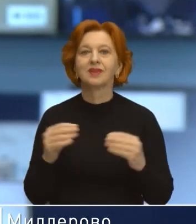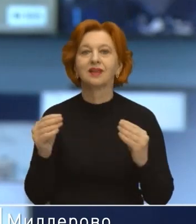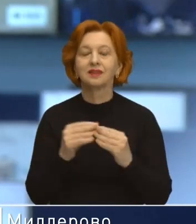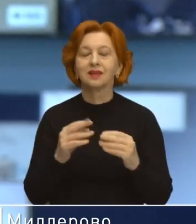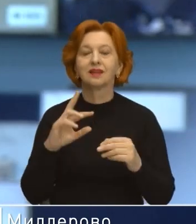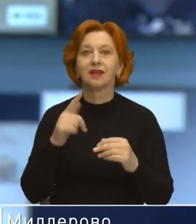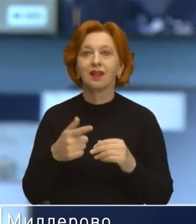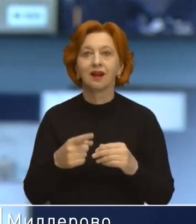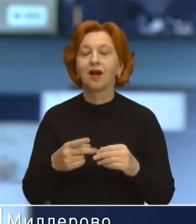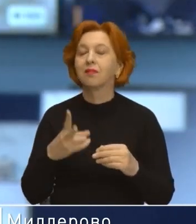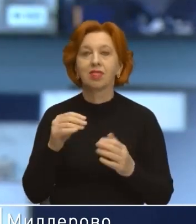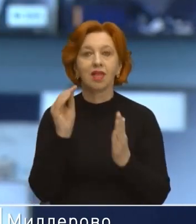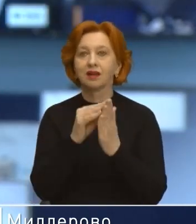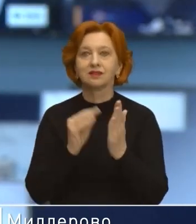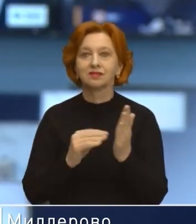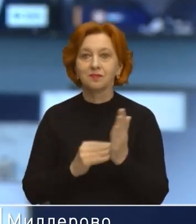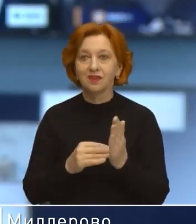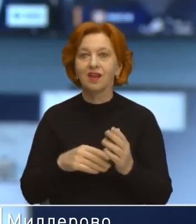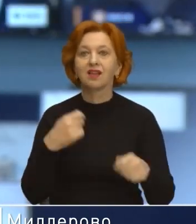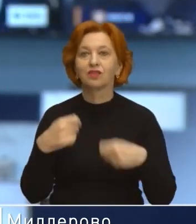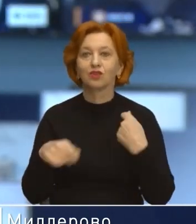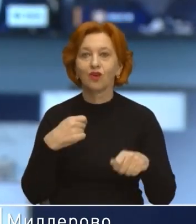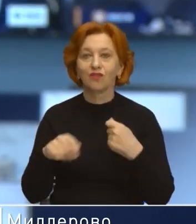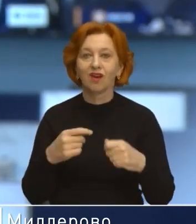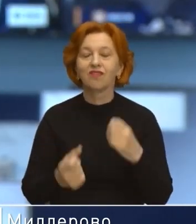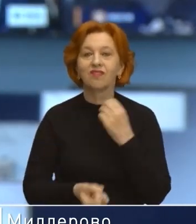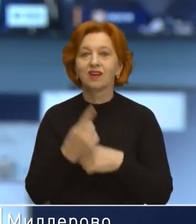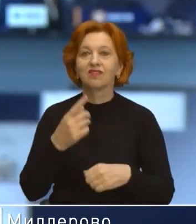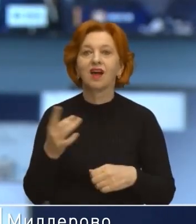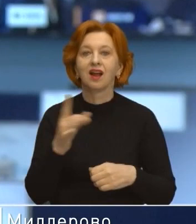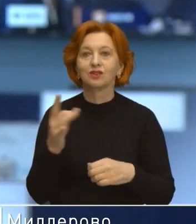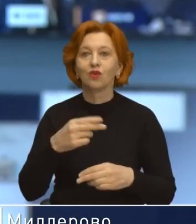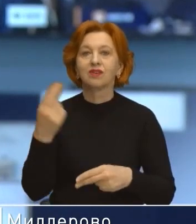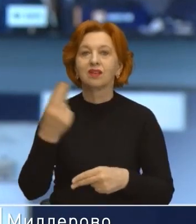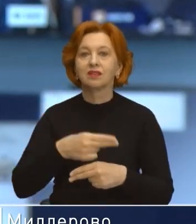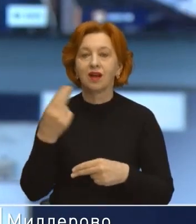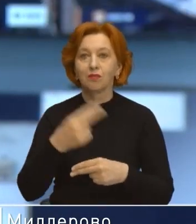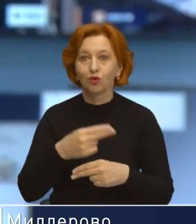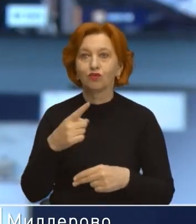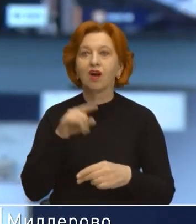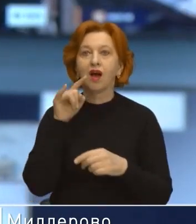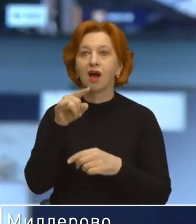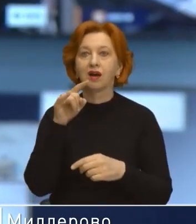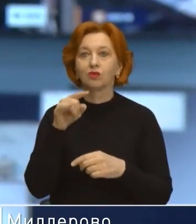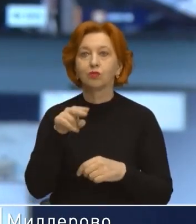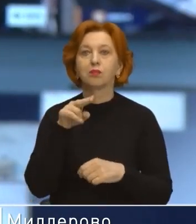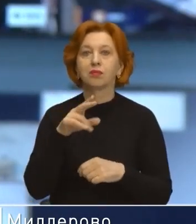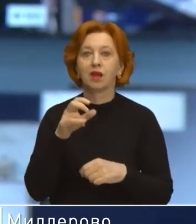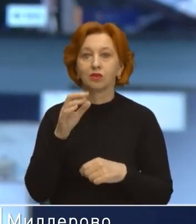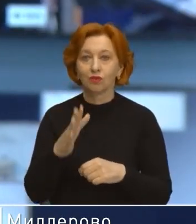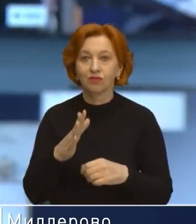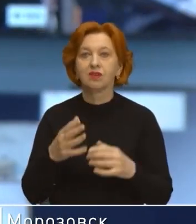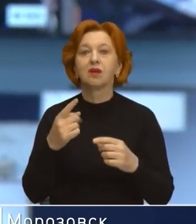Десятки килограммов незадекларированных товаров народного потребления выявили ростовские таможенники в аэропорту Платов. Об этом сообщает пресс-служба